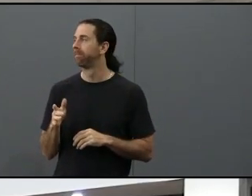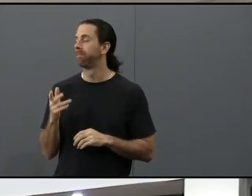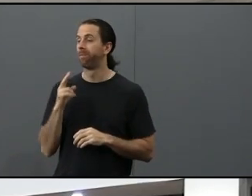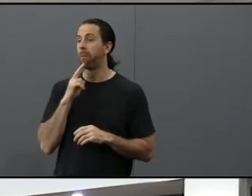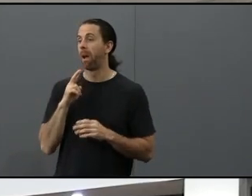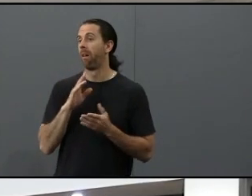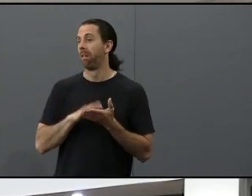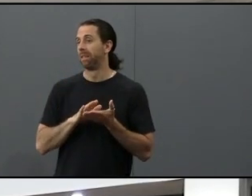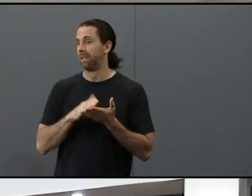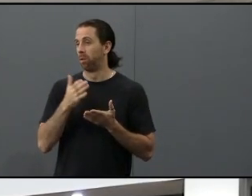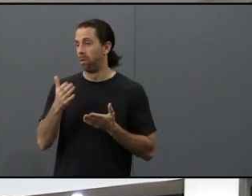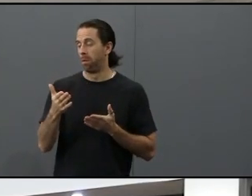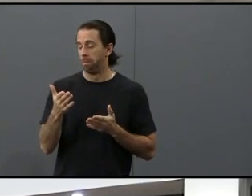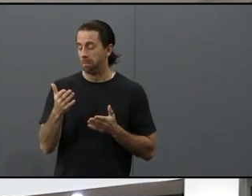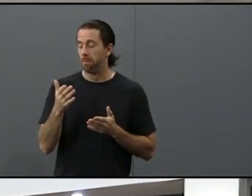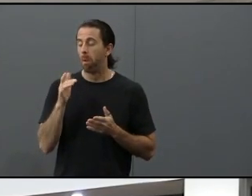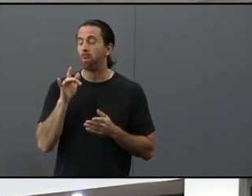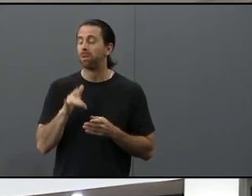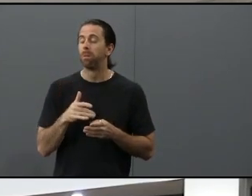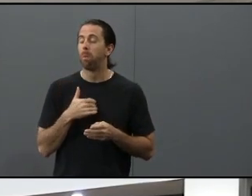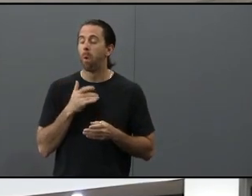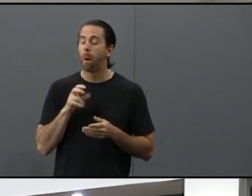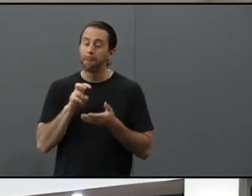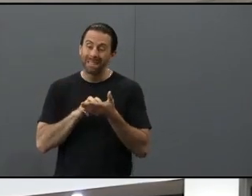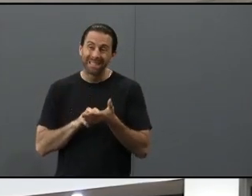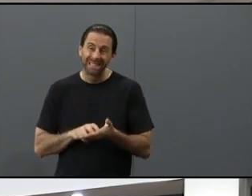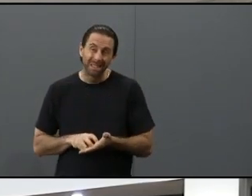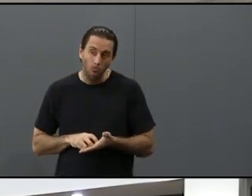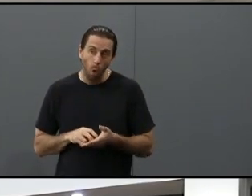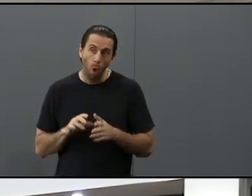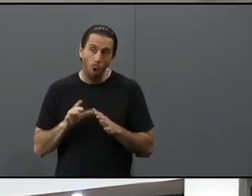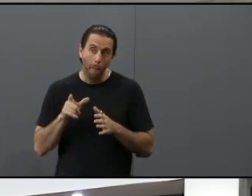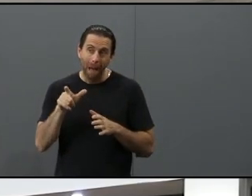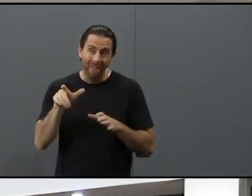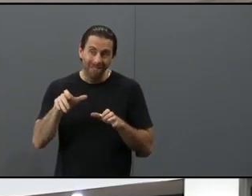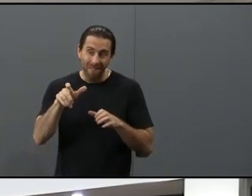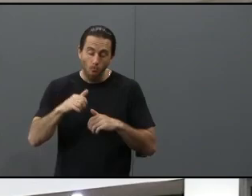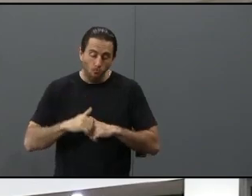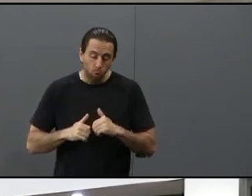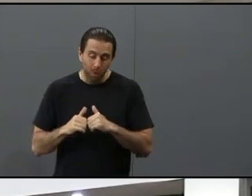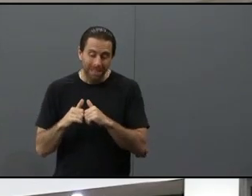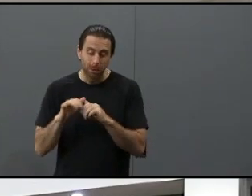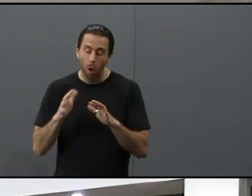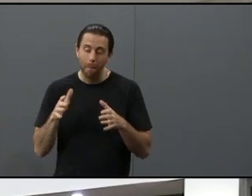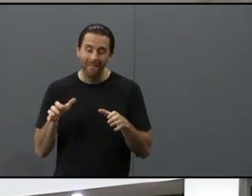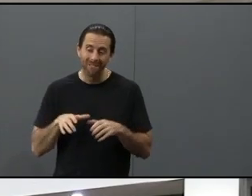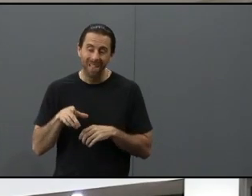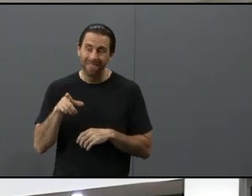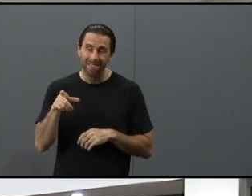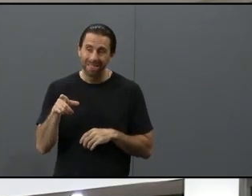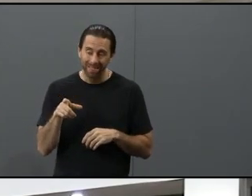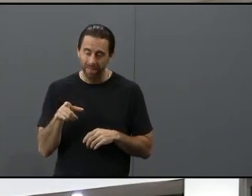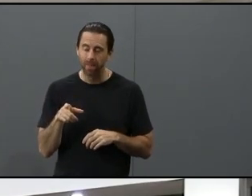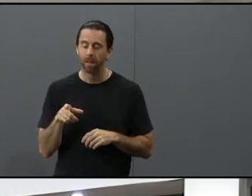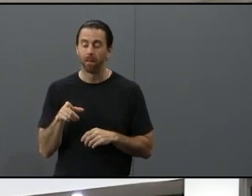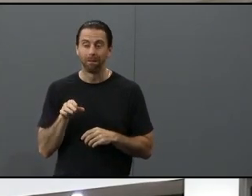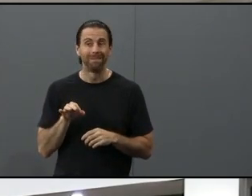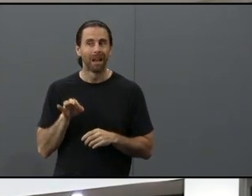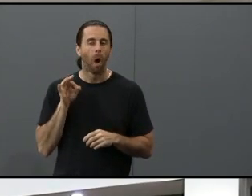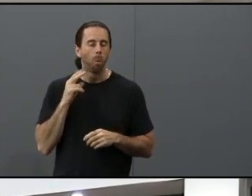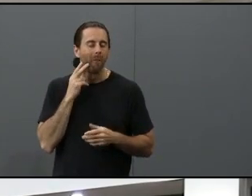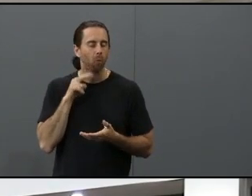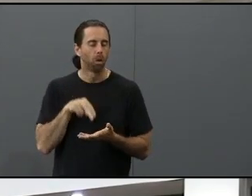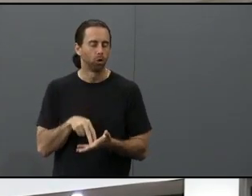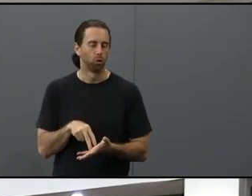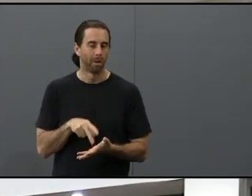vous féliciter euh parce que une pétition là de la manière que vous l'avez construit de la manière vous l'avez fait euh c'est rare que je vois